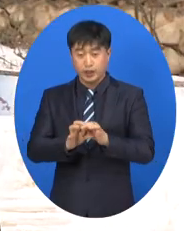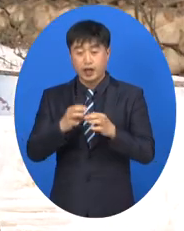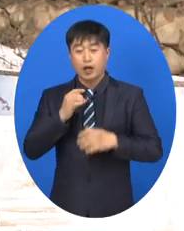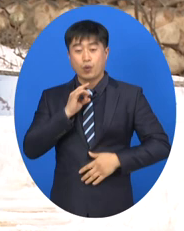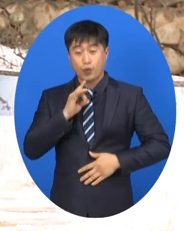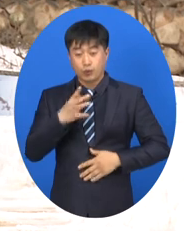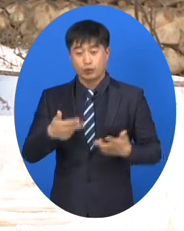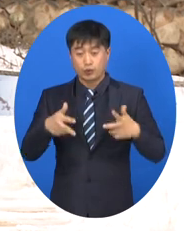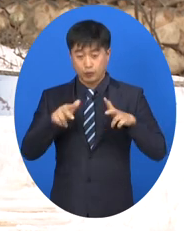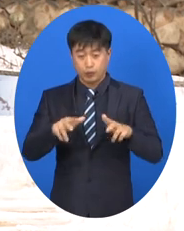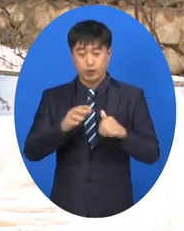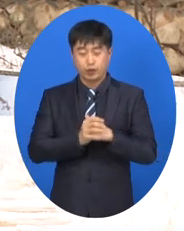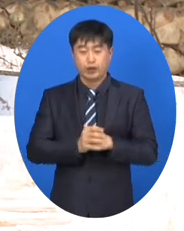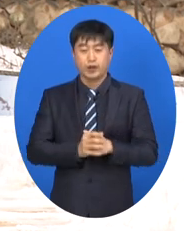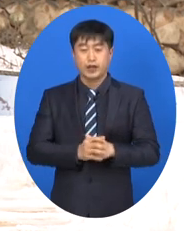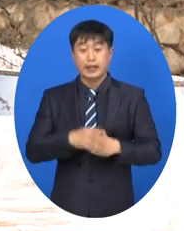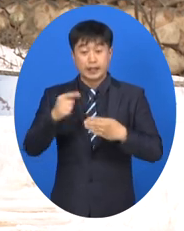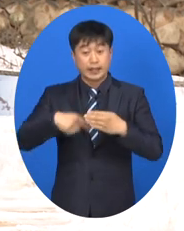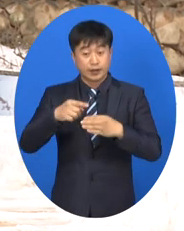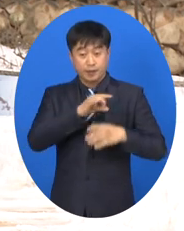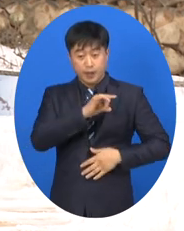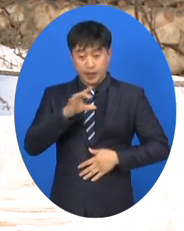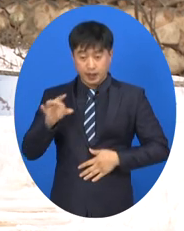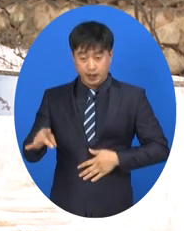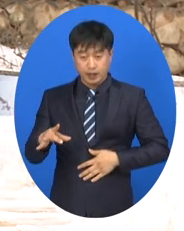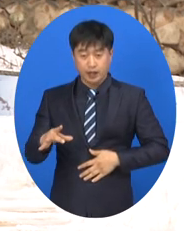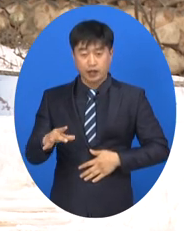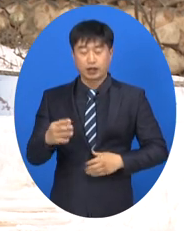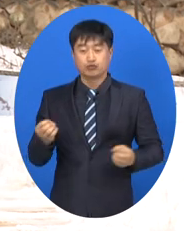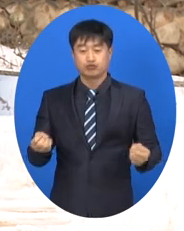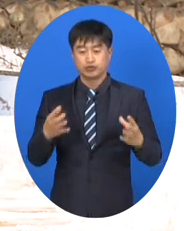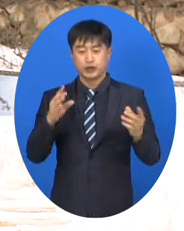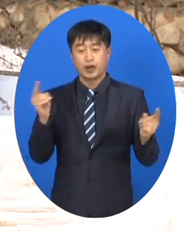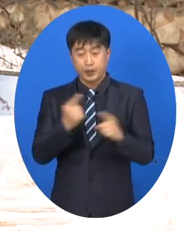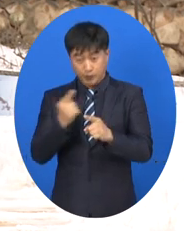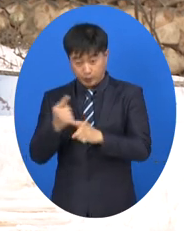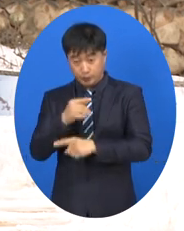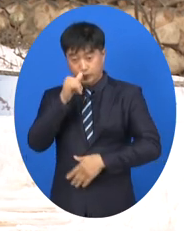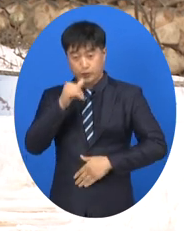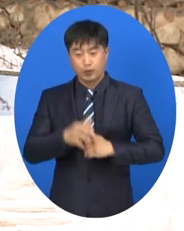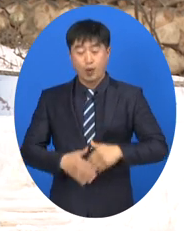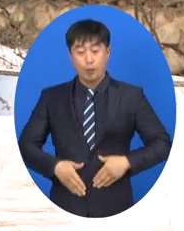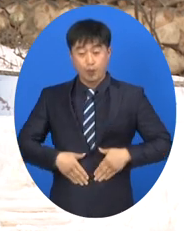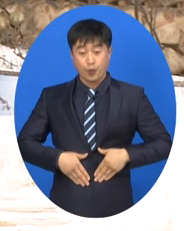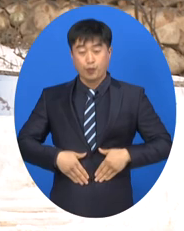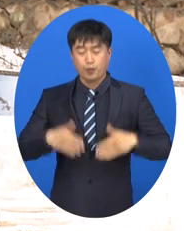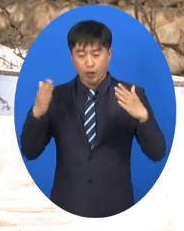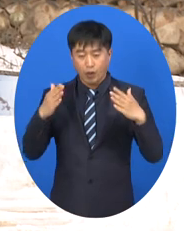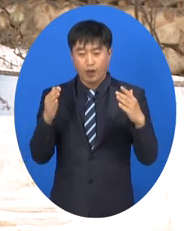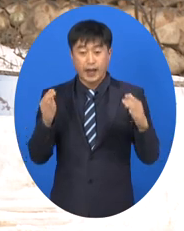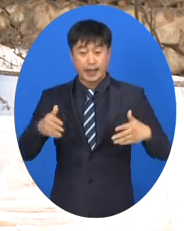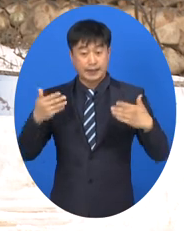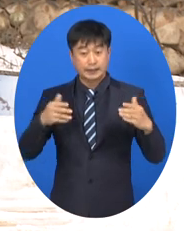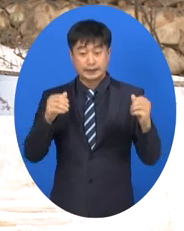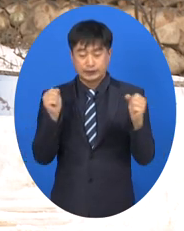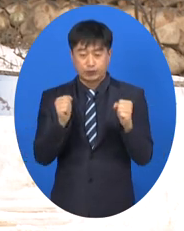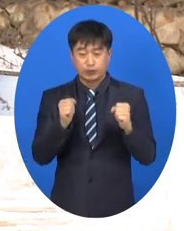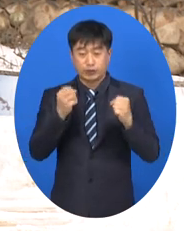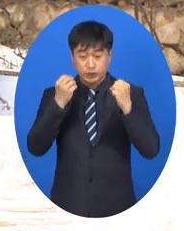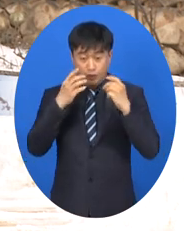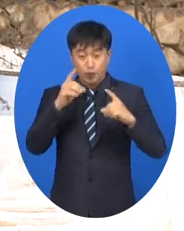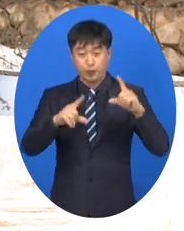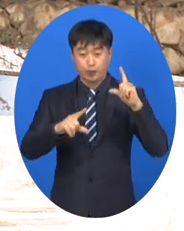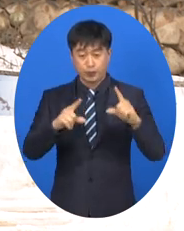유일한 테마파크이면서요. 그리고 매 시즌별마다 이제 축제가 바뀌고 있거든요. 봄, 여름, 가을, 겨울에 새로운